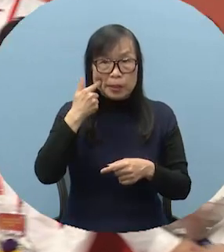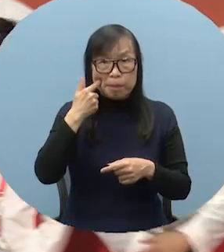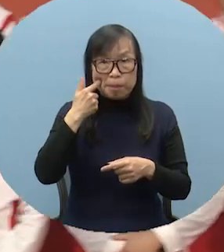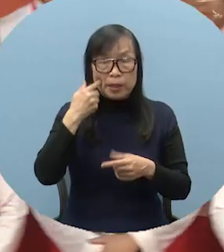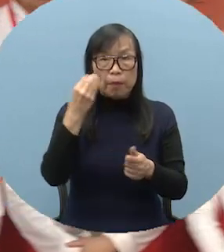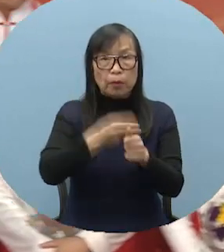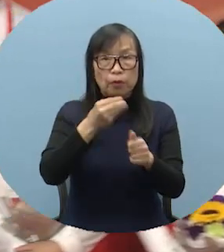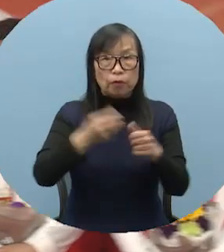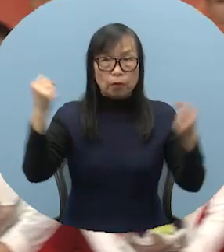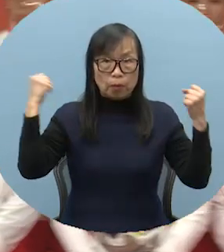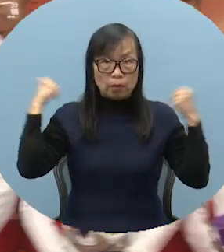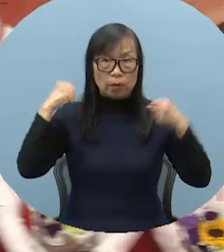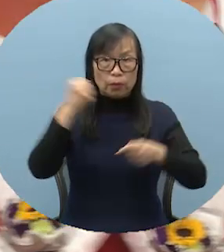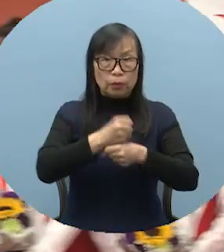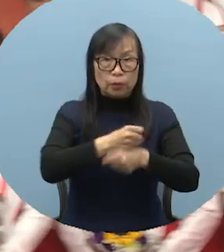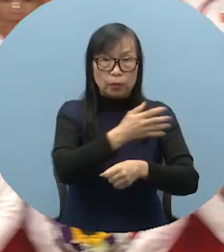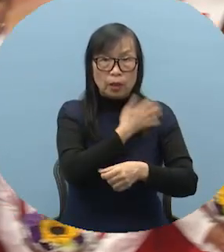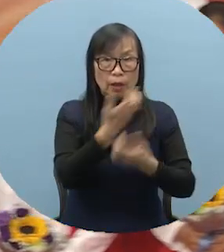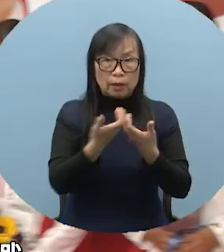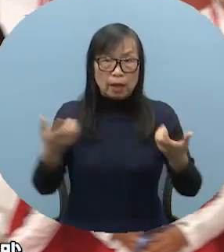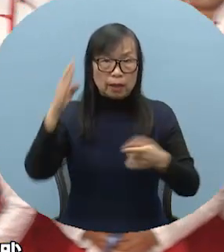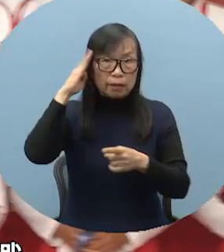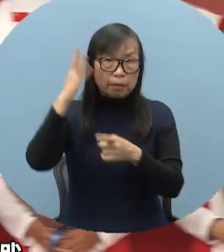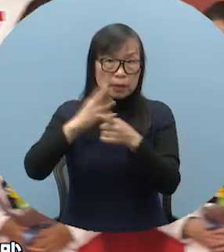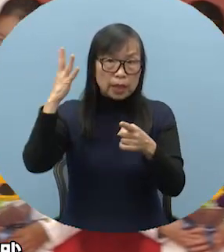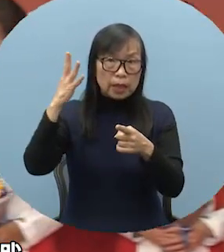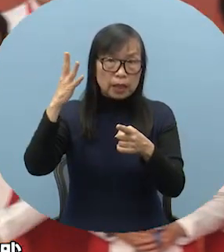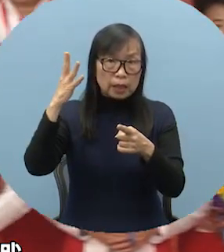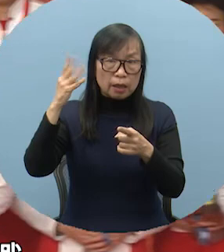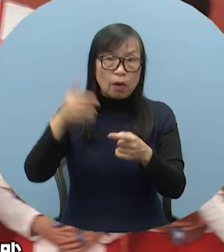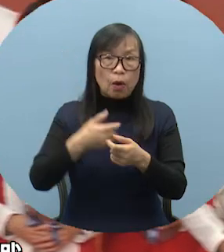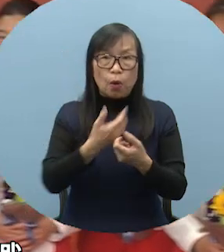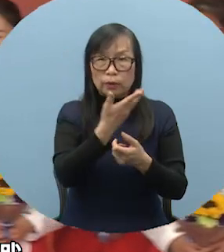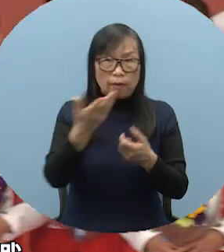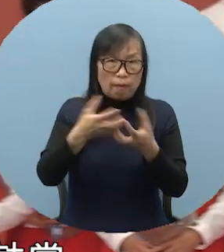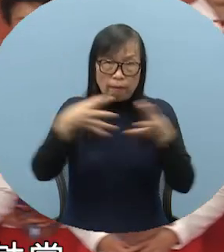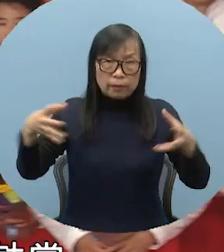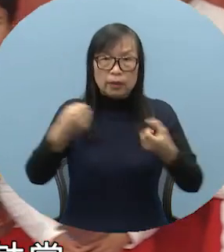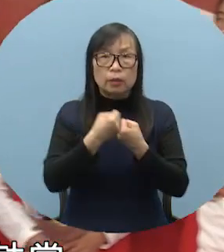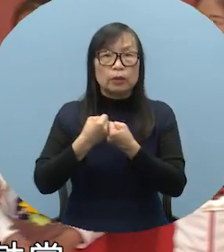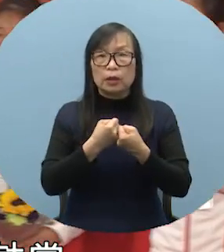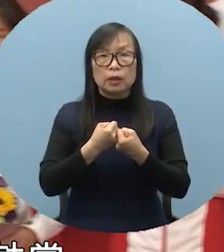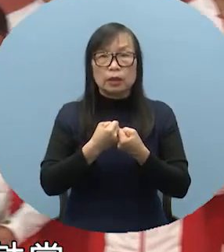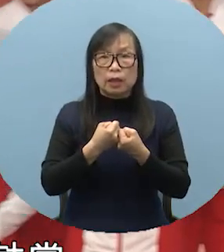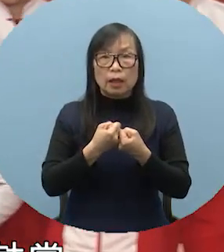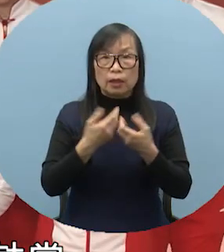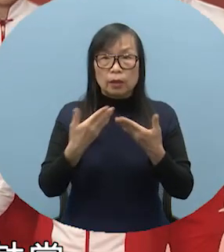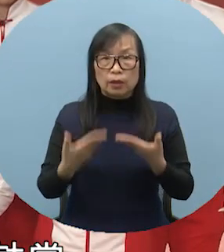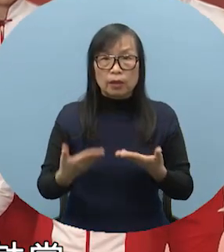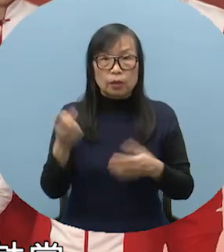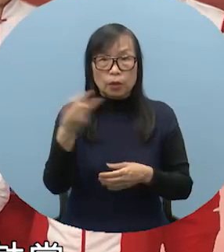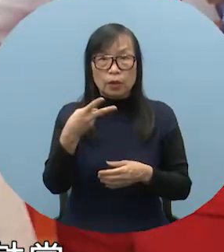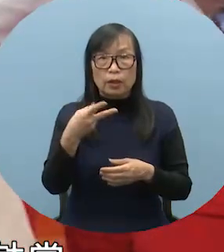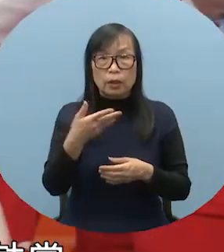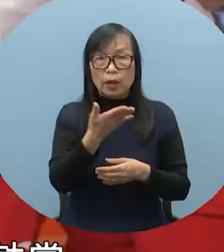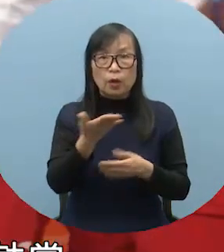训的运动员，要隔离14天，其实都是一个很大的挑战。所以在这里再次为他